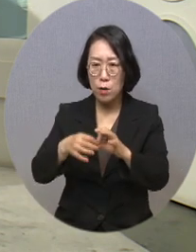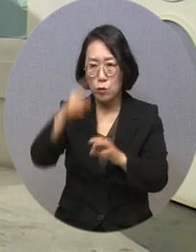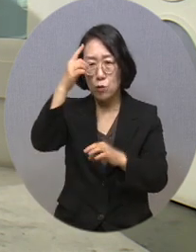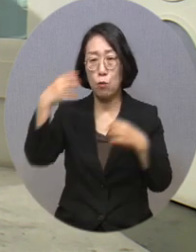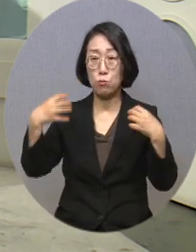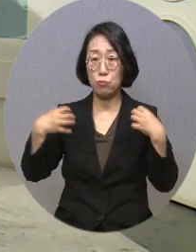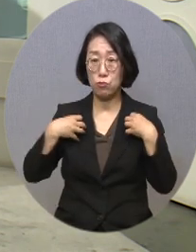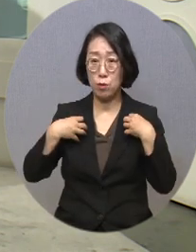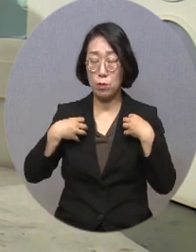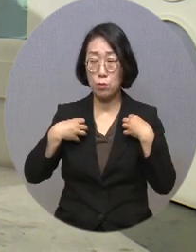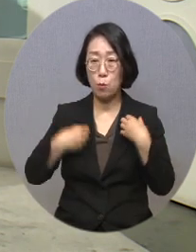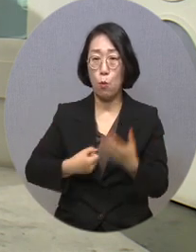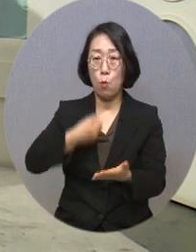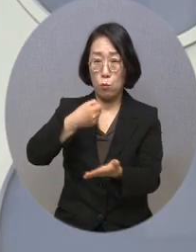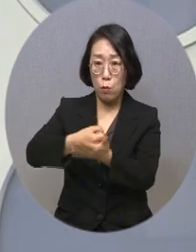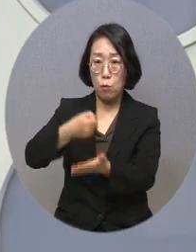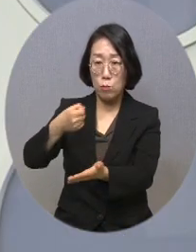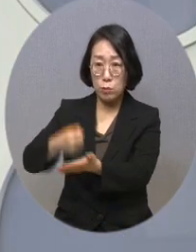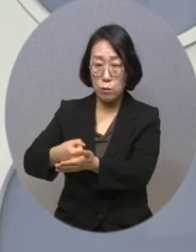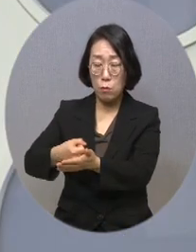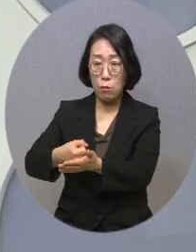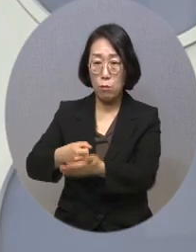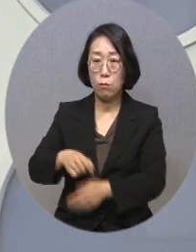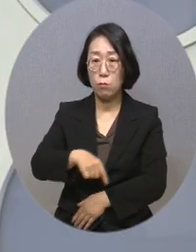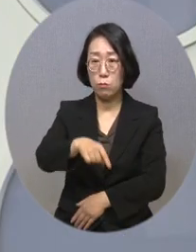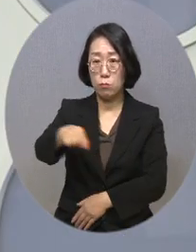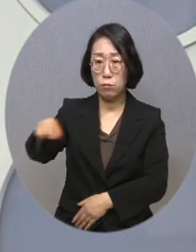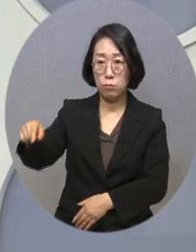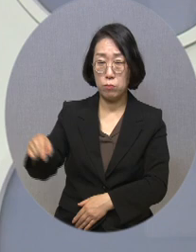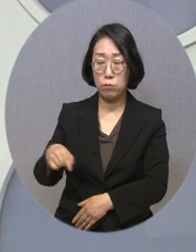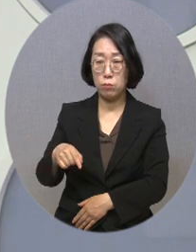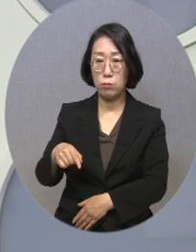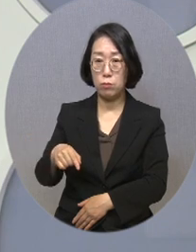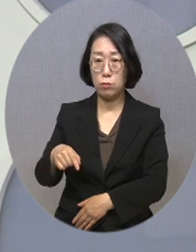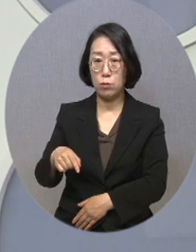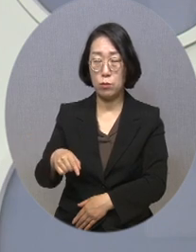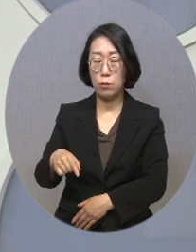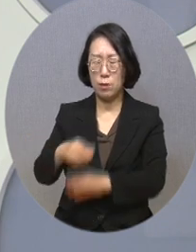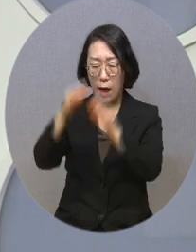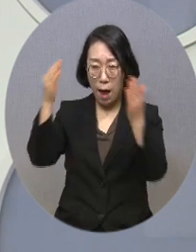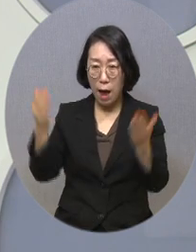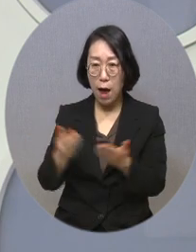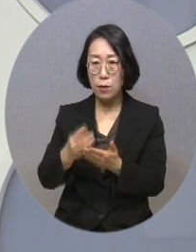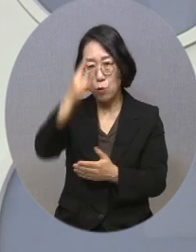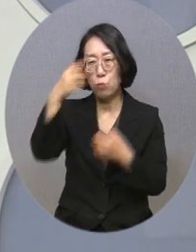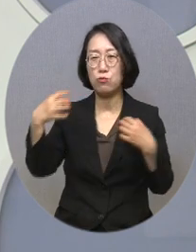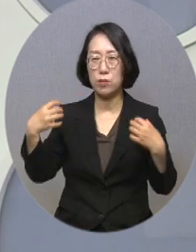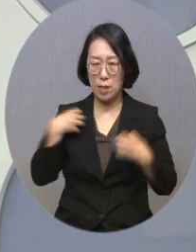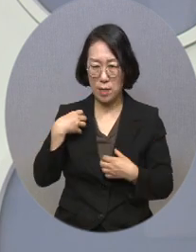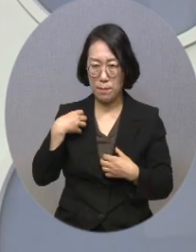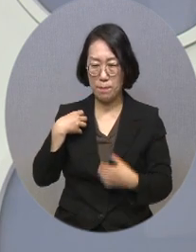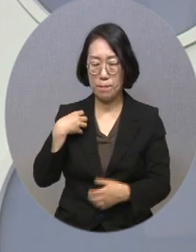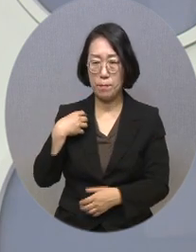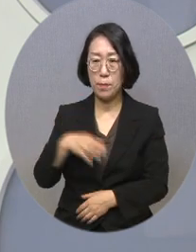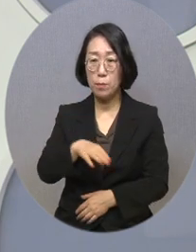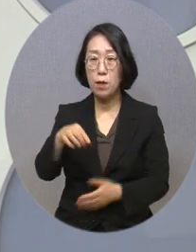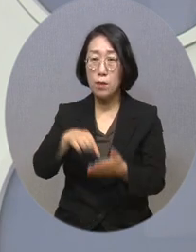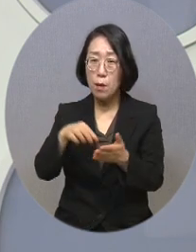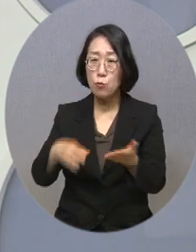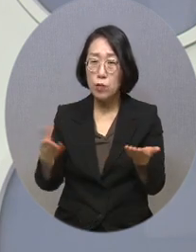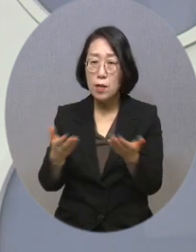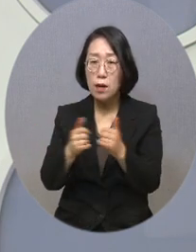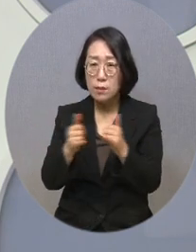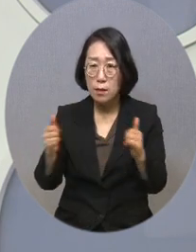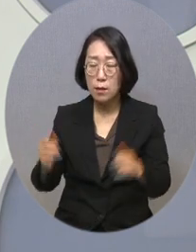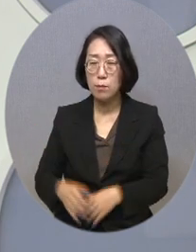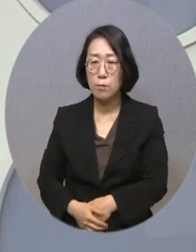결정하는 그런 국세 부과 정부 부과 제도였었거든요. 그러다 보니까 세무사의 역할이